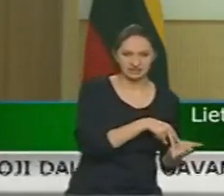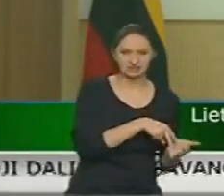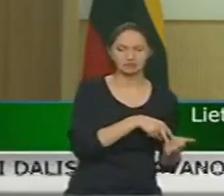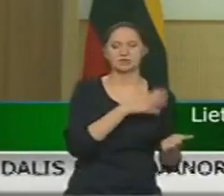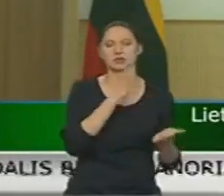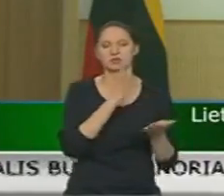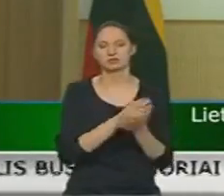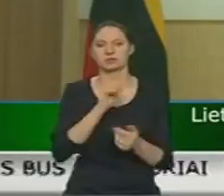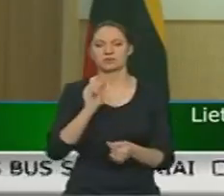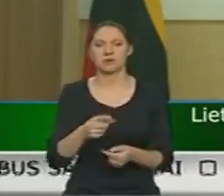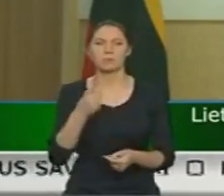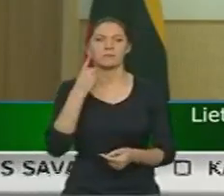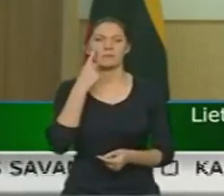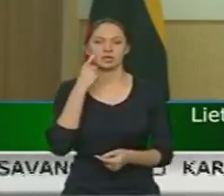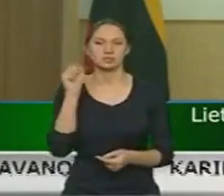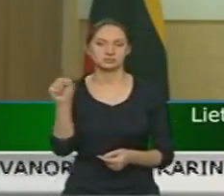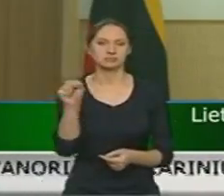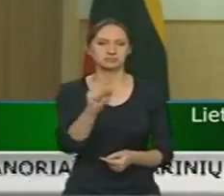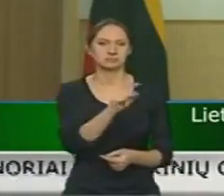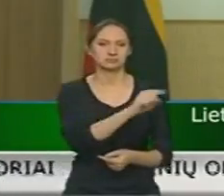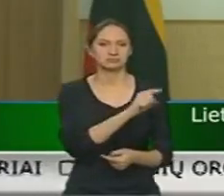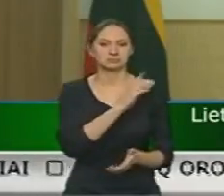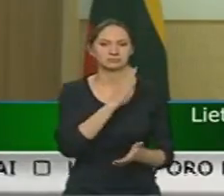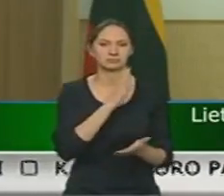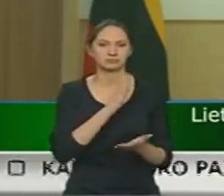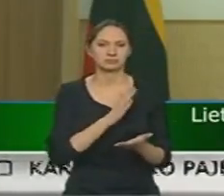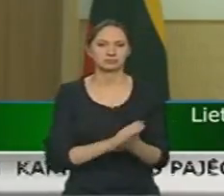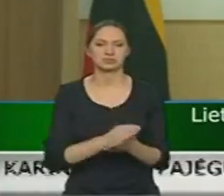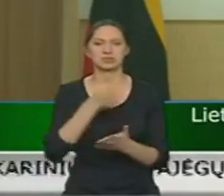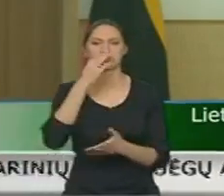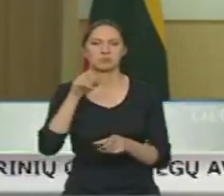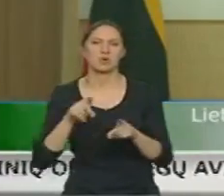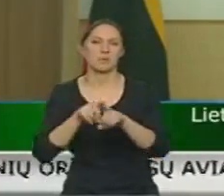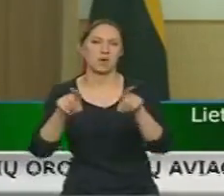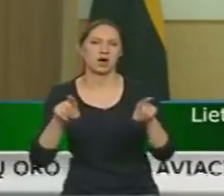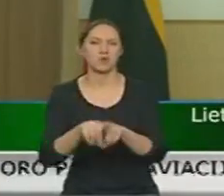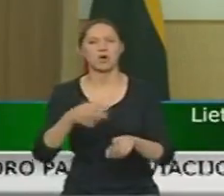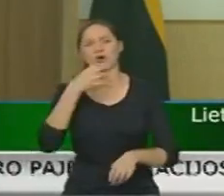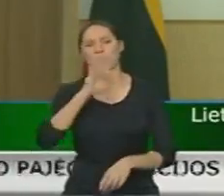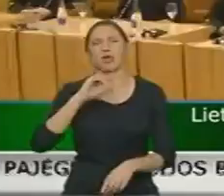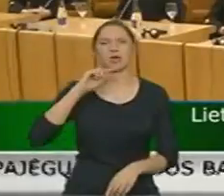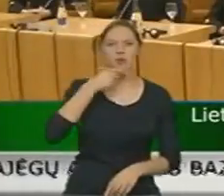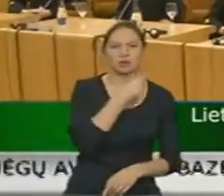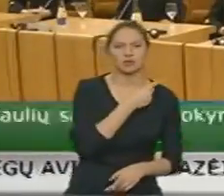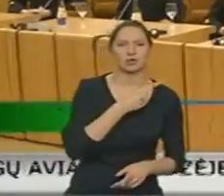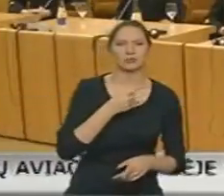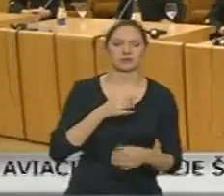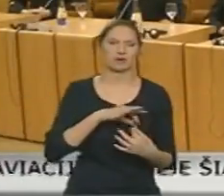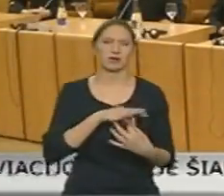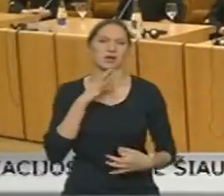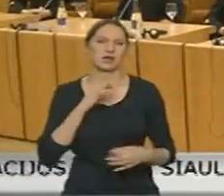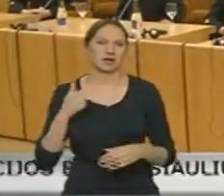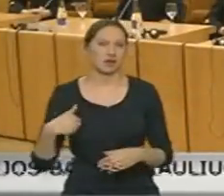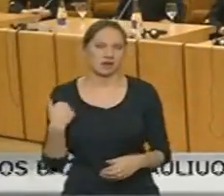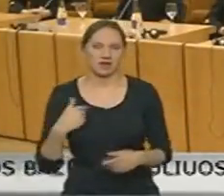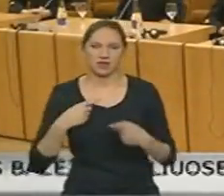jie operuoja tiek minkštosiomis galiomis, tiek ekonominėmis, tiek karinėmis.